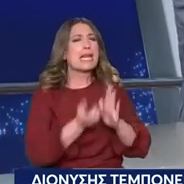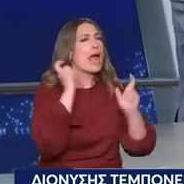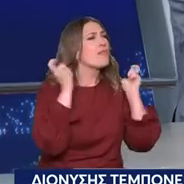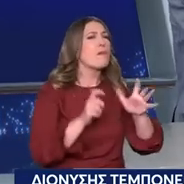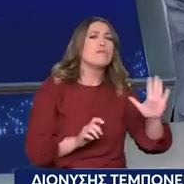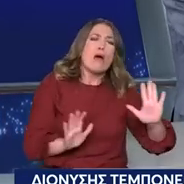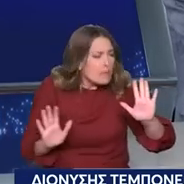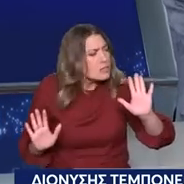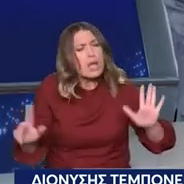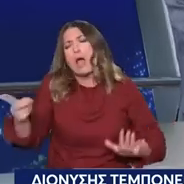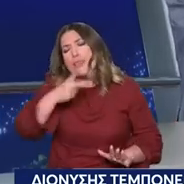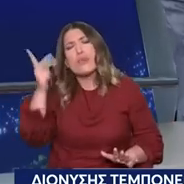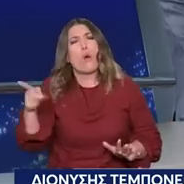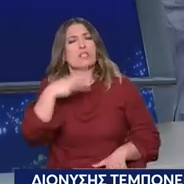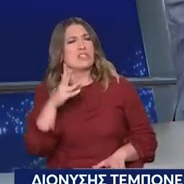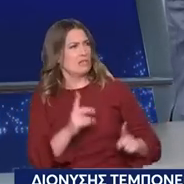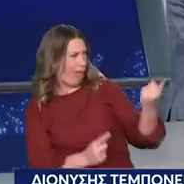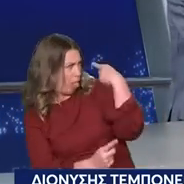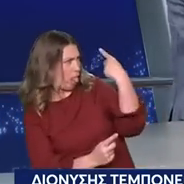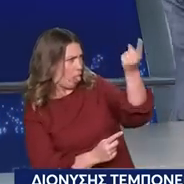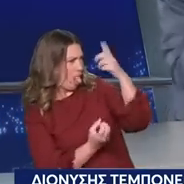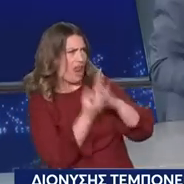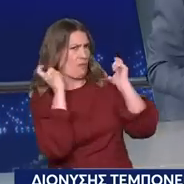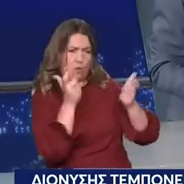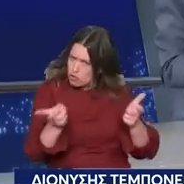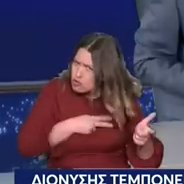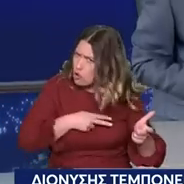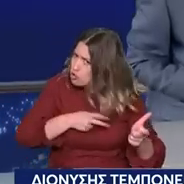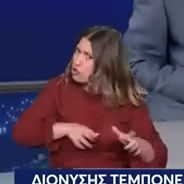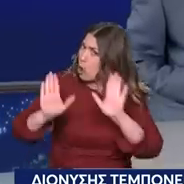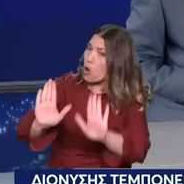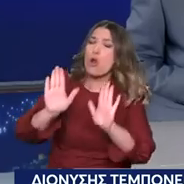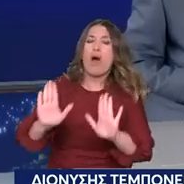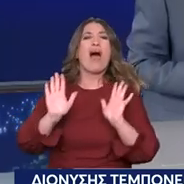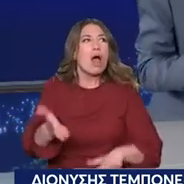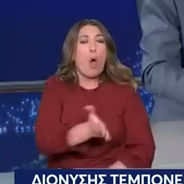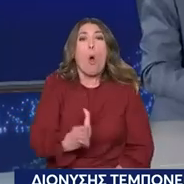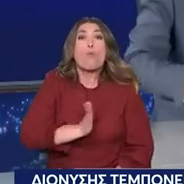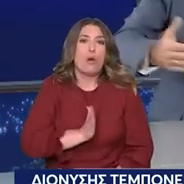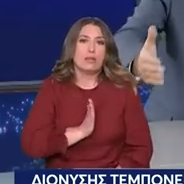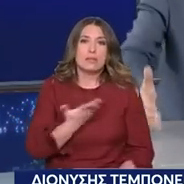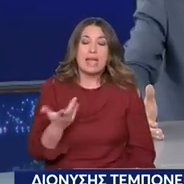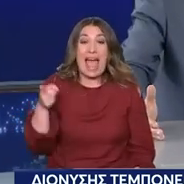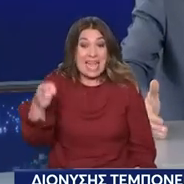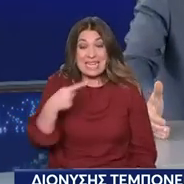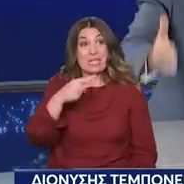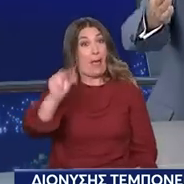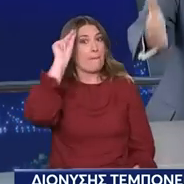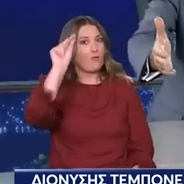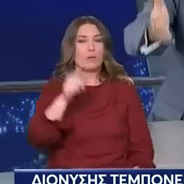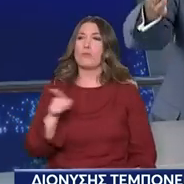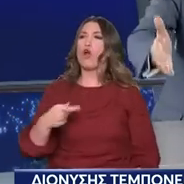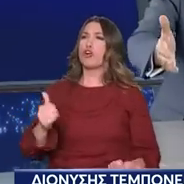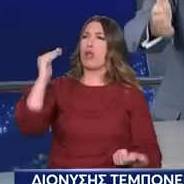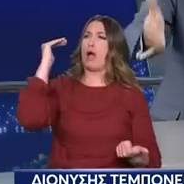τον έλεγχο και είναι δικαίωμά σας. Ενδεχομένως και σωστό. Αλλά έχει να κάνει με εμάς τους πολίτες. Κάτι υπόσχεστε. Κοστολογώντας το λέτε.